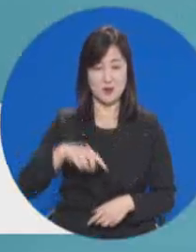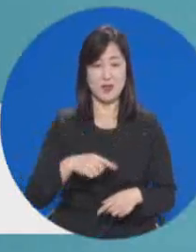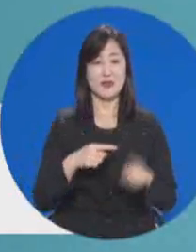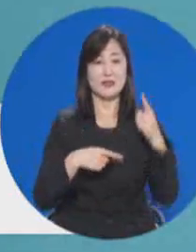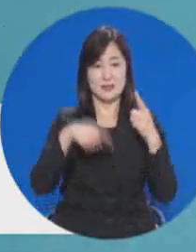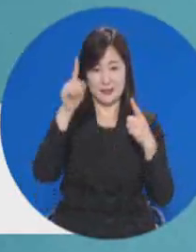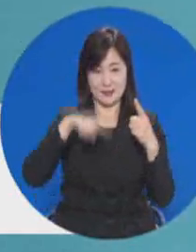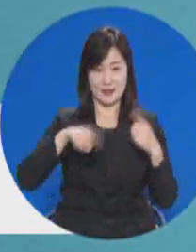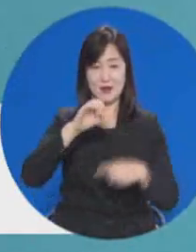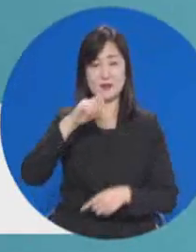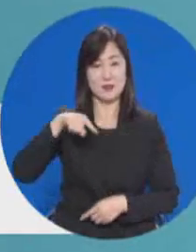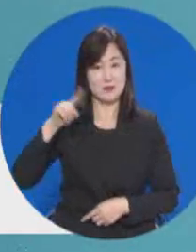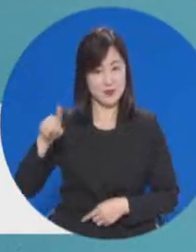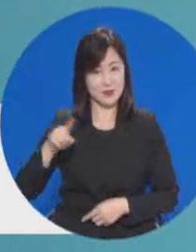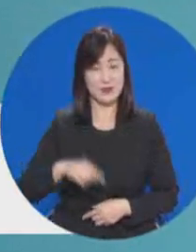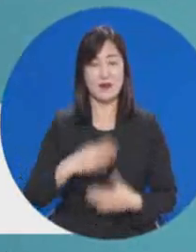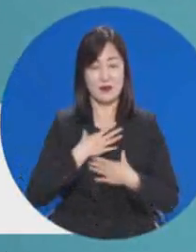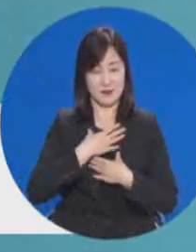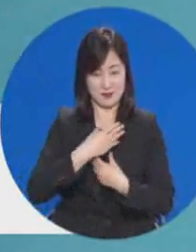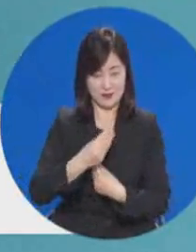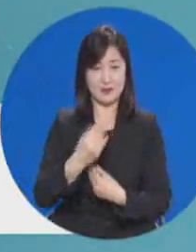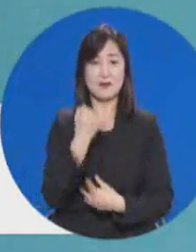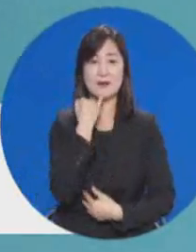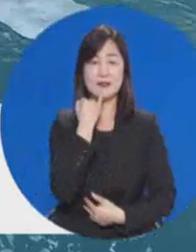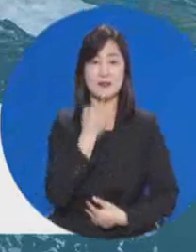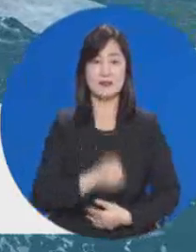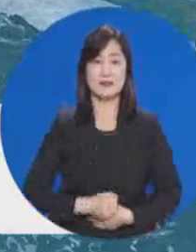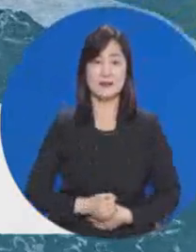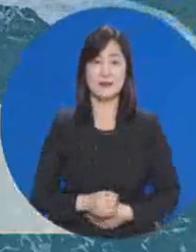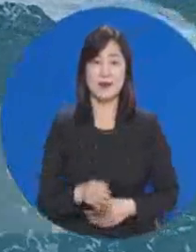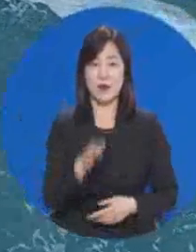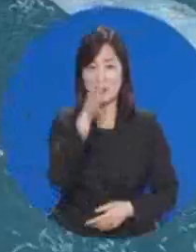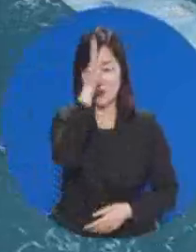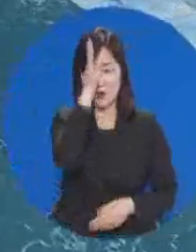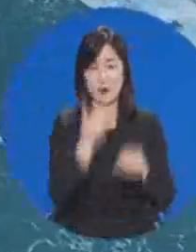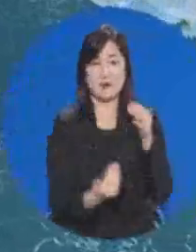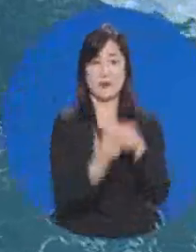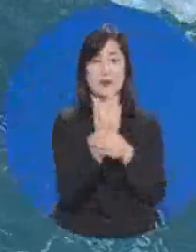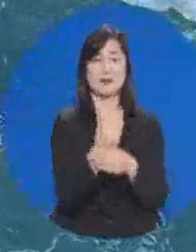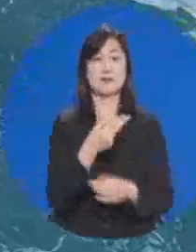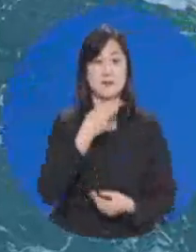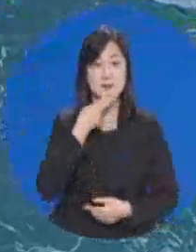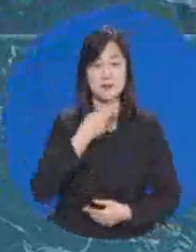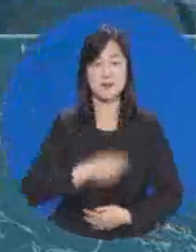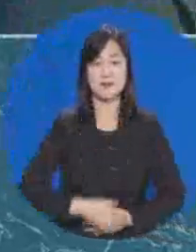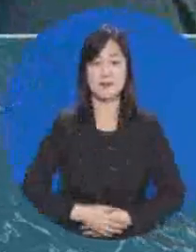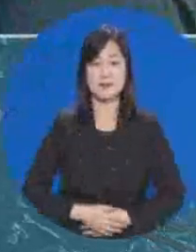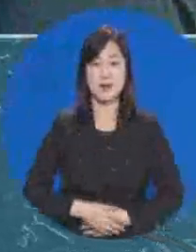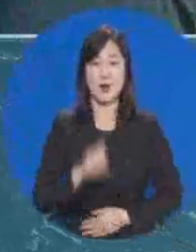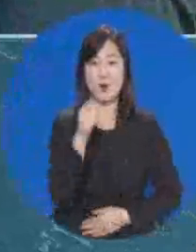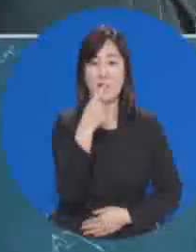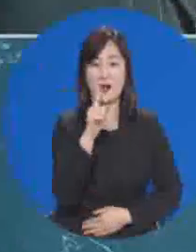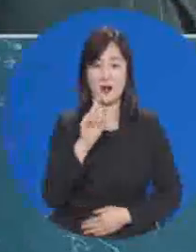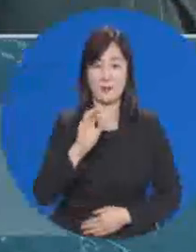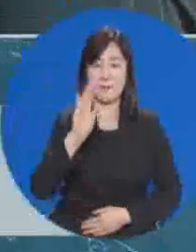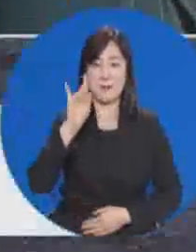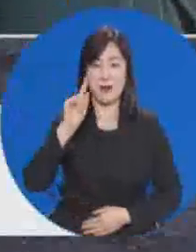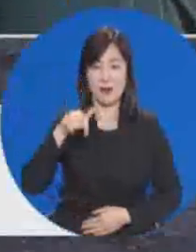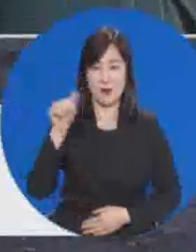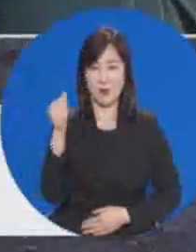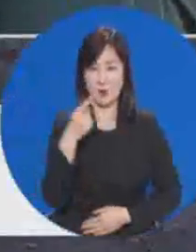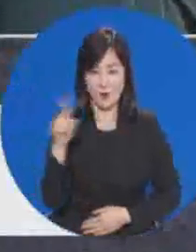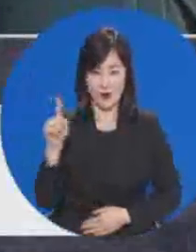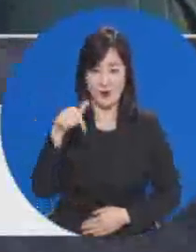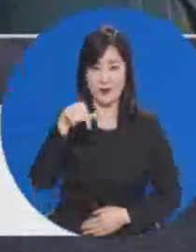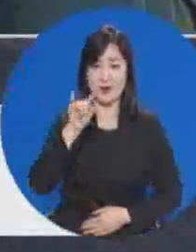정도로 해황이 비교적 안정적으로 유지되면서 병의 발생이 없는 겁니다. 황백화 피해나 개변 같은 건 거의